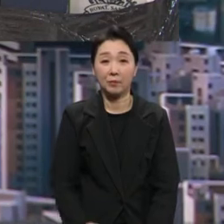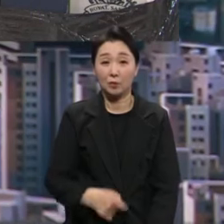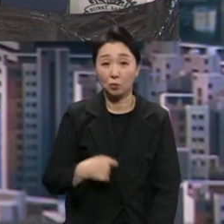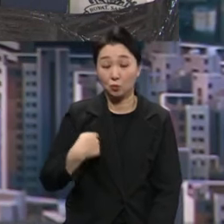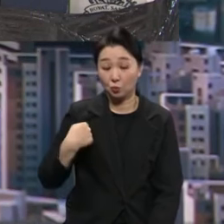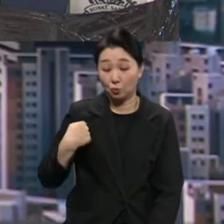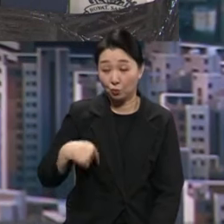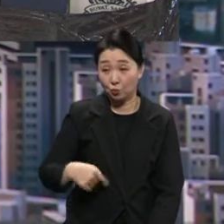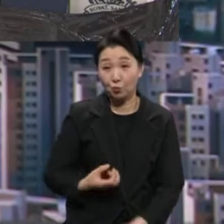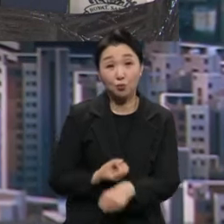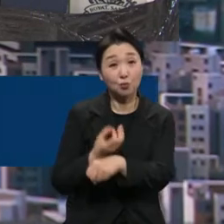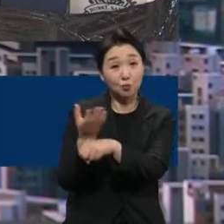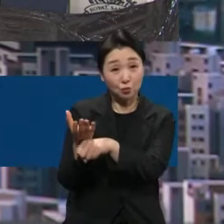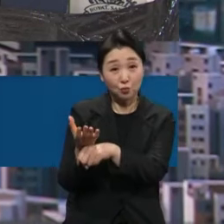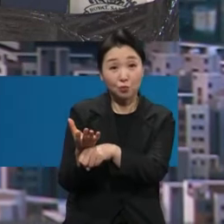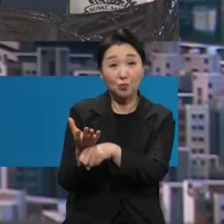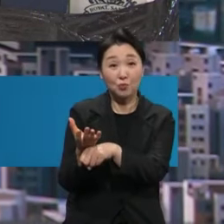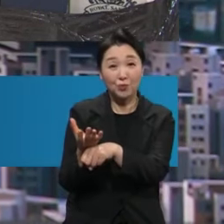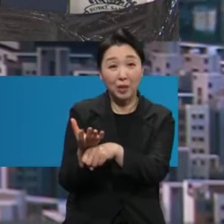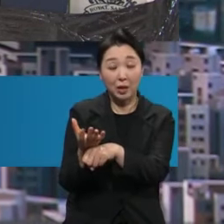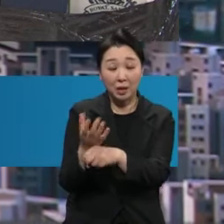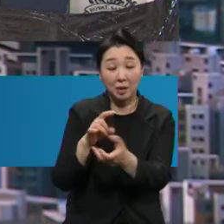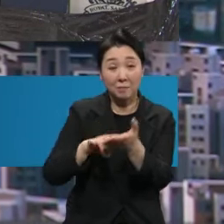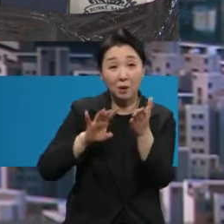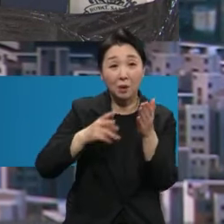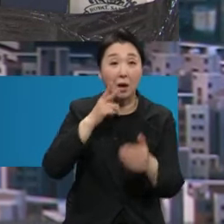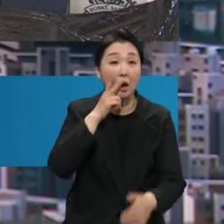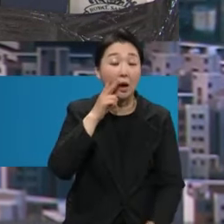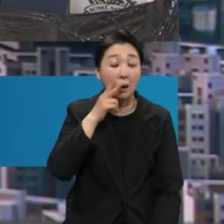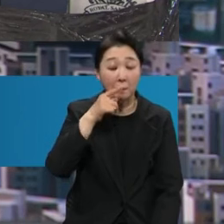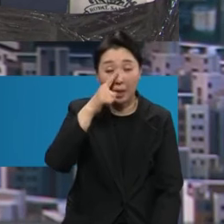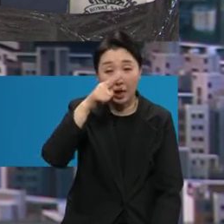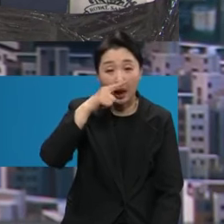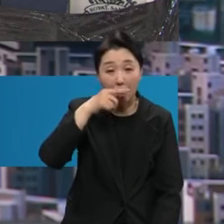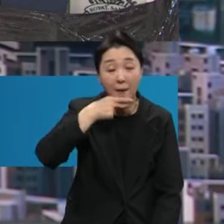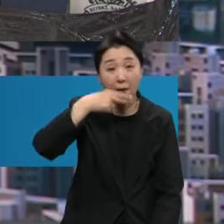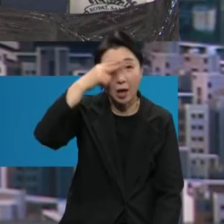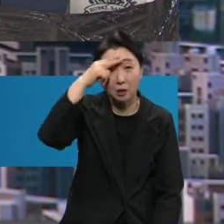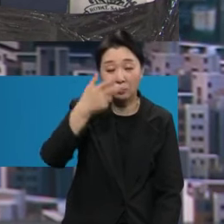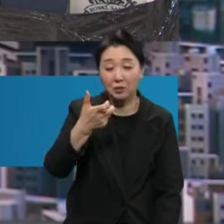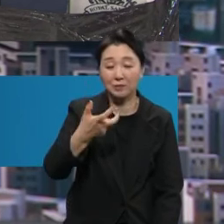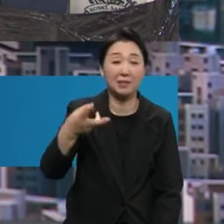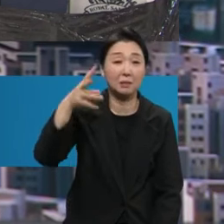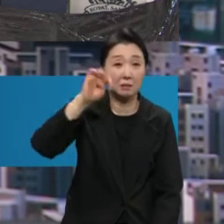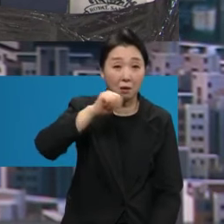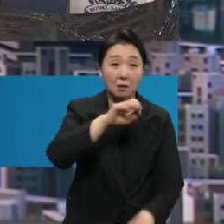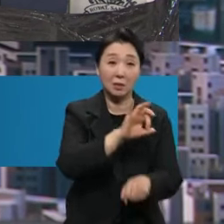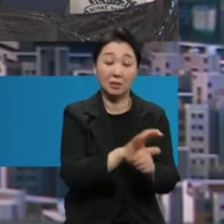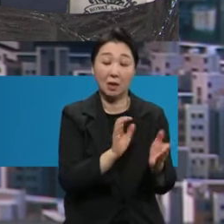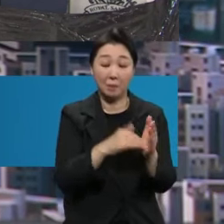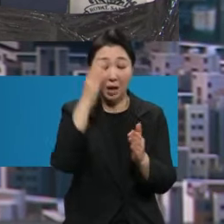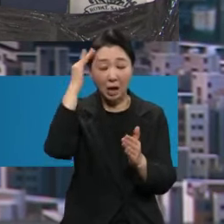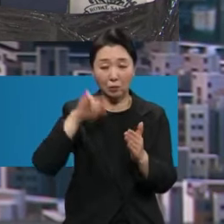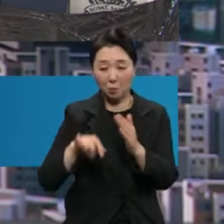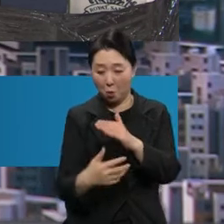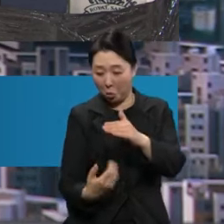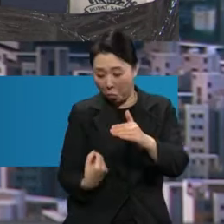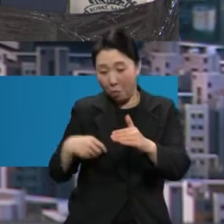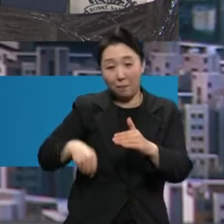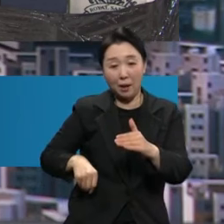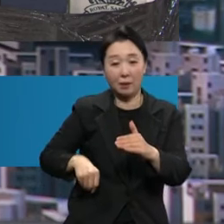중국으로 수출할 거라면서 면세담배와 양주 77억 원어치를 사들인 뒤 국내 시장으로 빼돌린 일당이